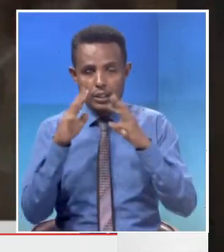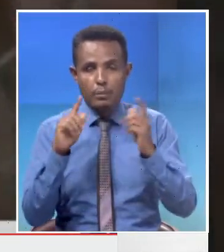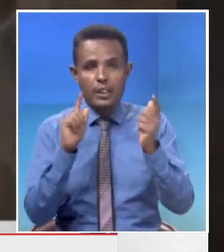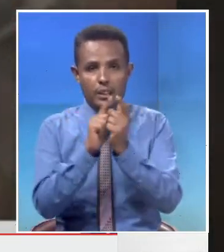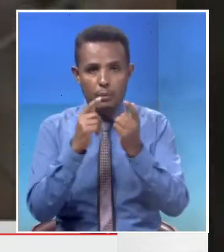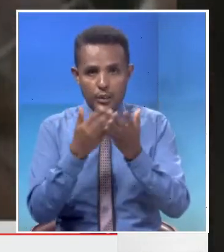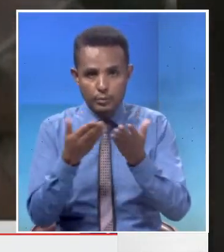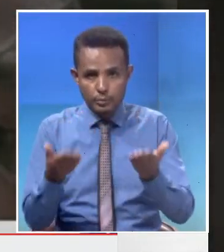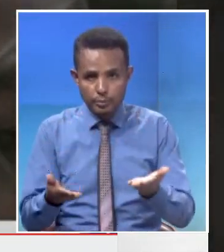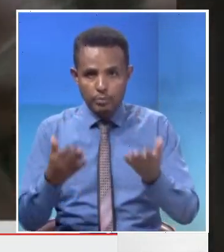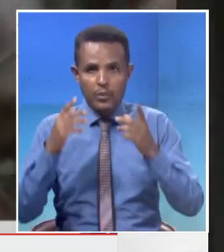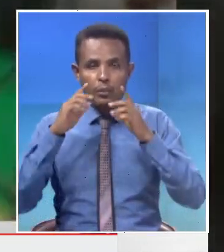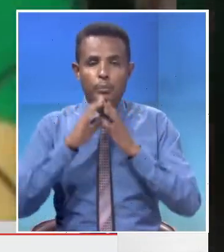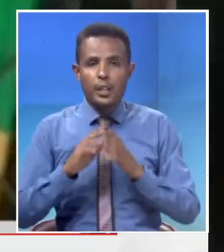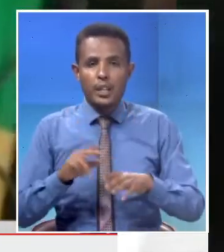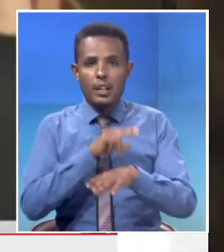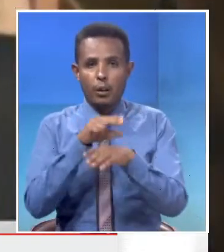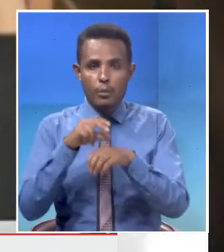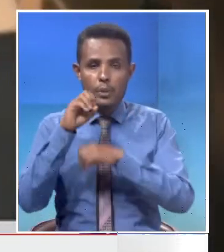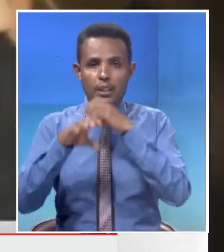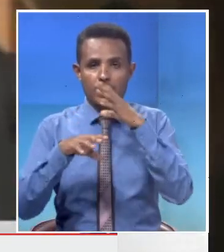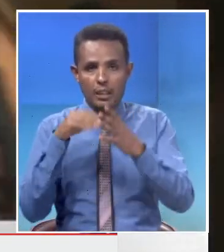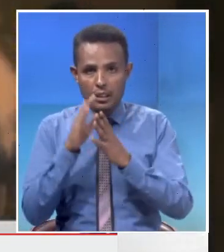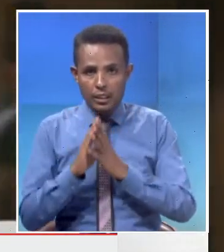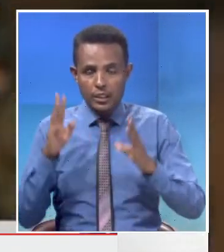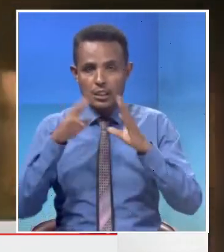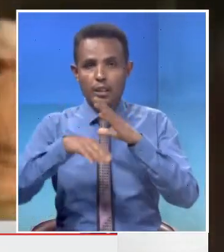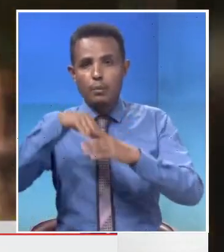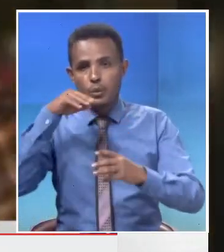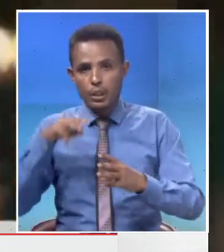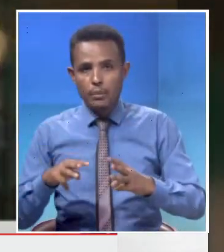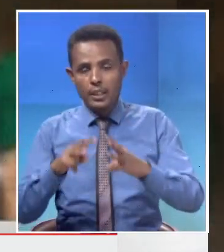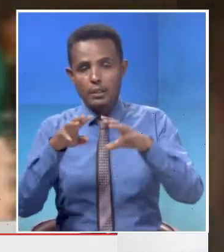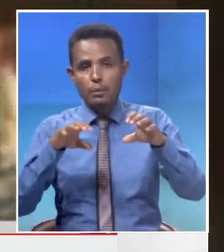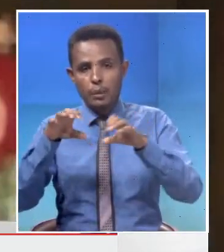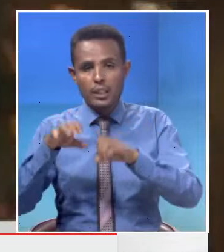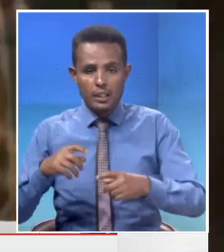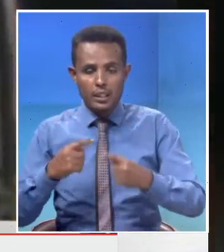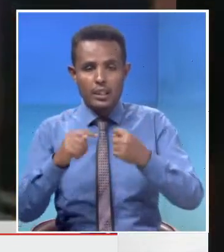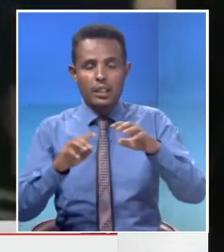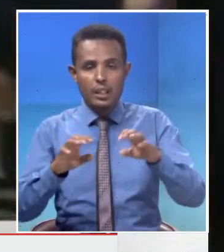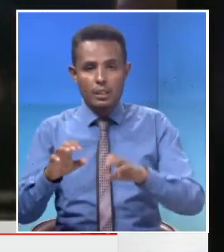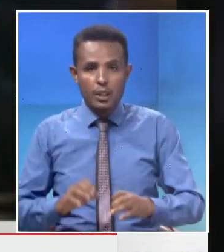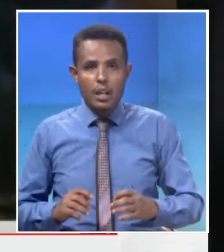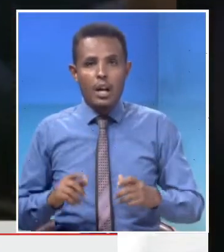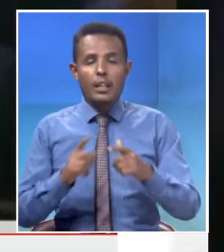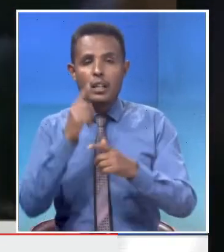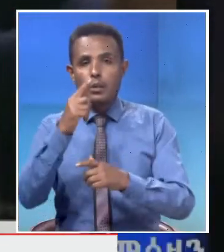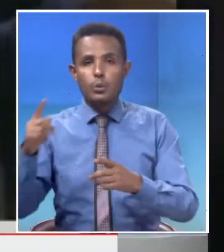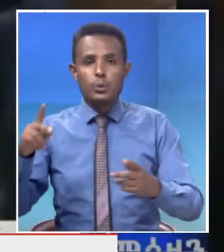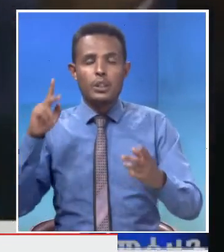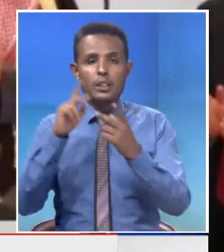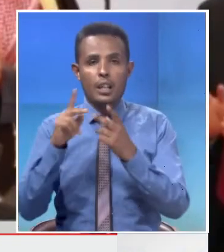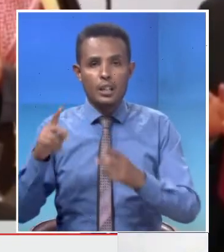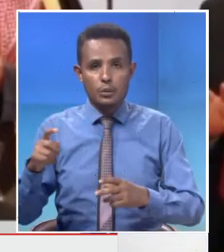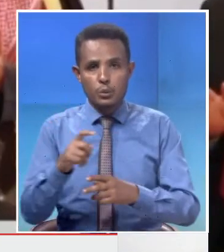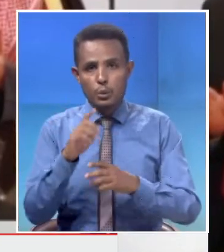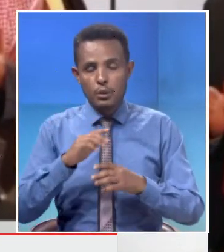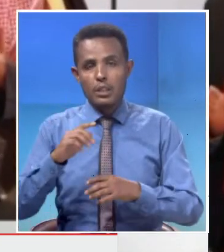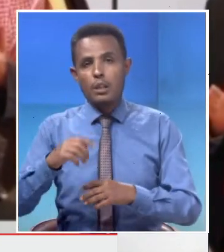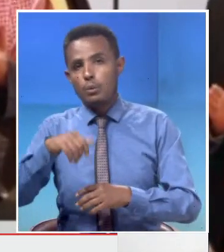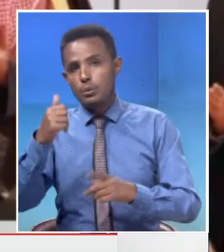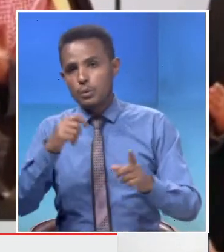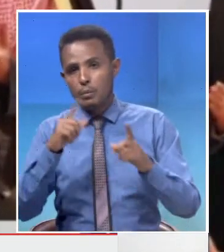ብሔራዊ ምክክርን የችግር መውጫ መንገድ ለማድረግ ጥረት አድርገዋል። አንዳንዶቹ የተሳካላቸው ሲሆን አንዳንዶቹ ደግሞ